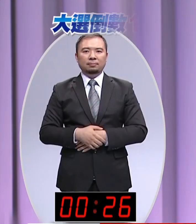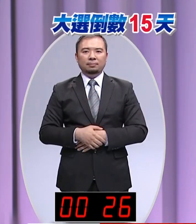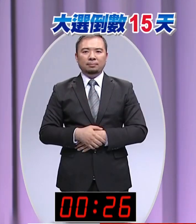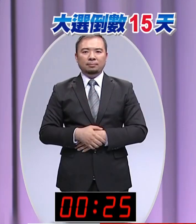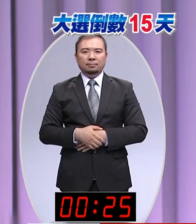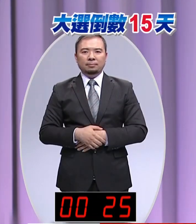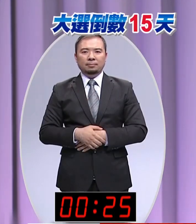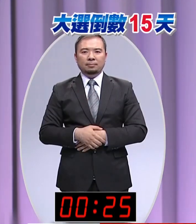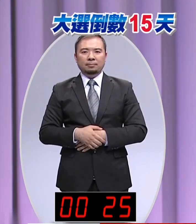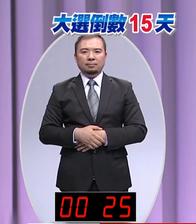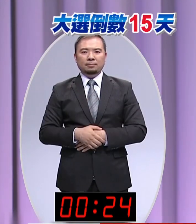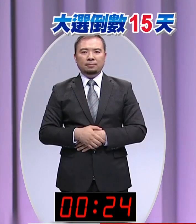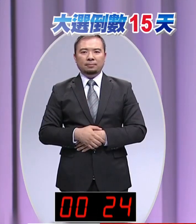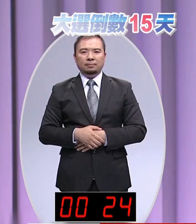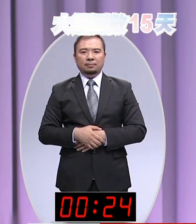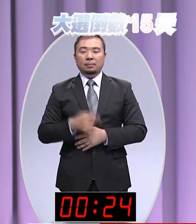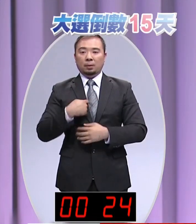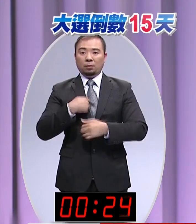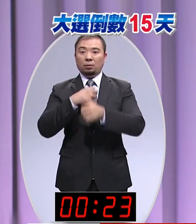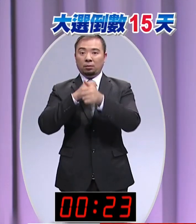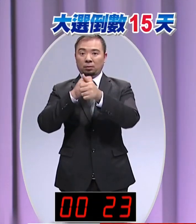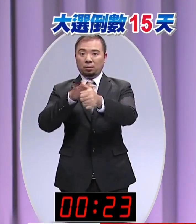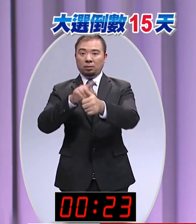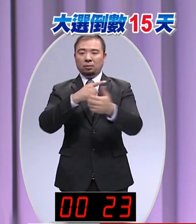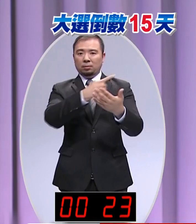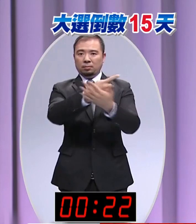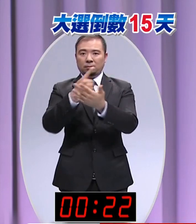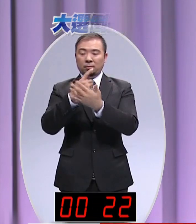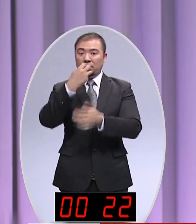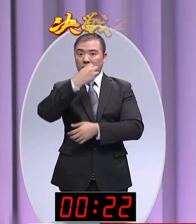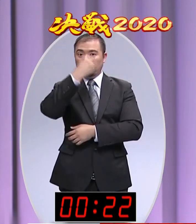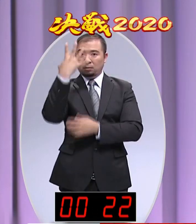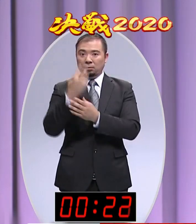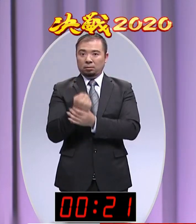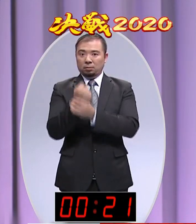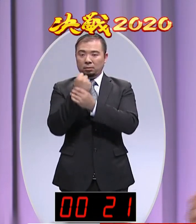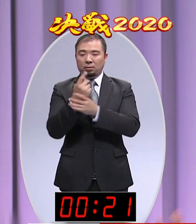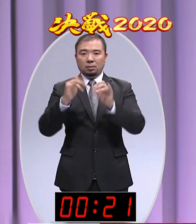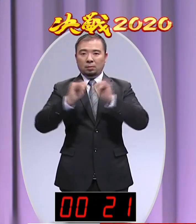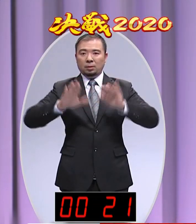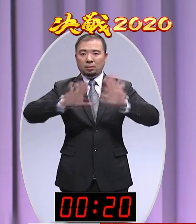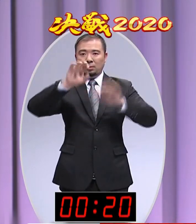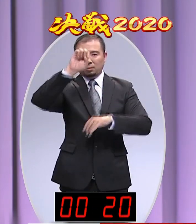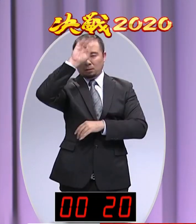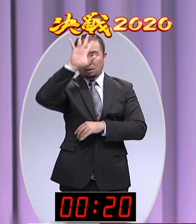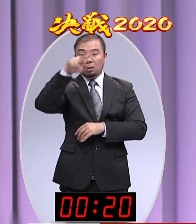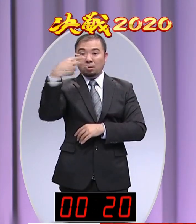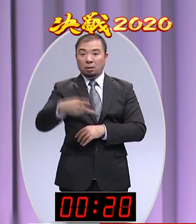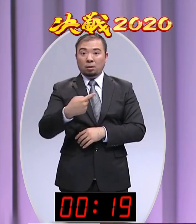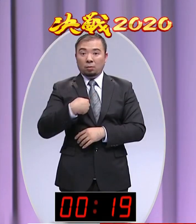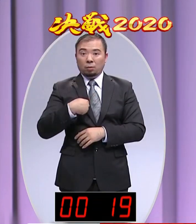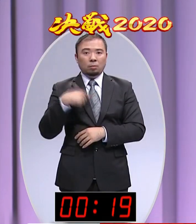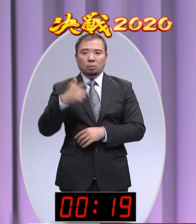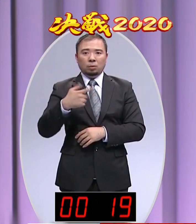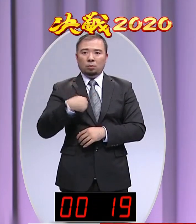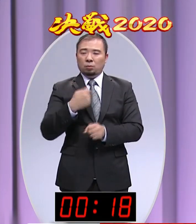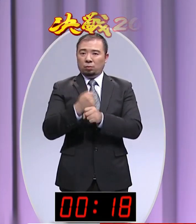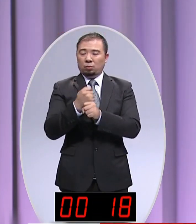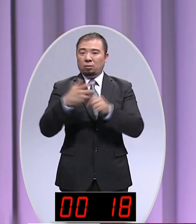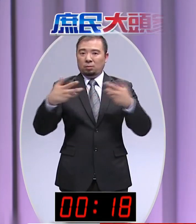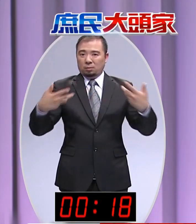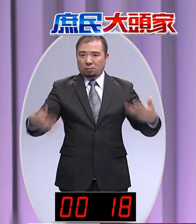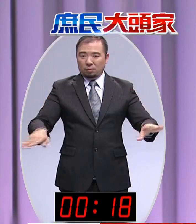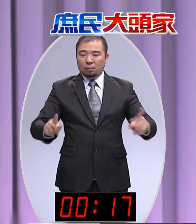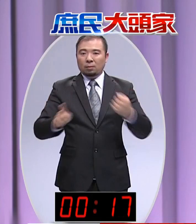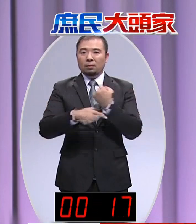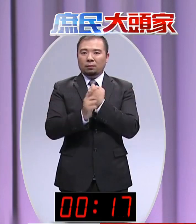我要告诉各位年轻人，支持民进党支持我，不是因为我做了很多的民生法案，而是我跟他